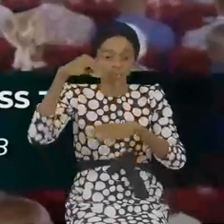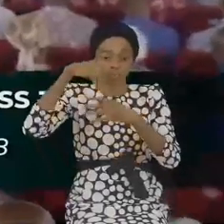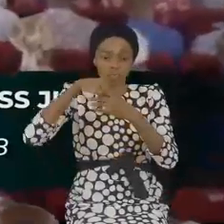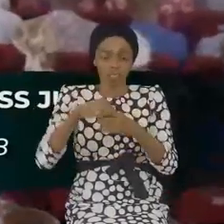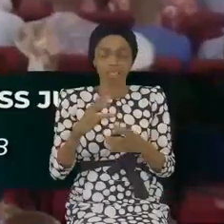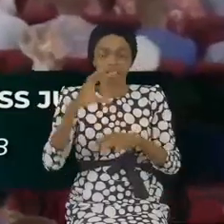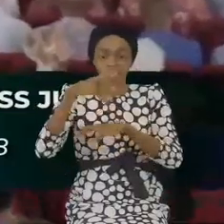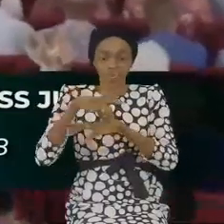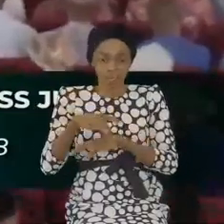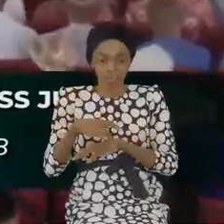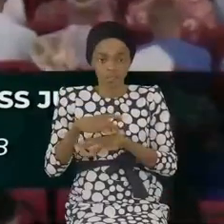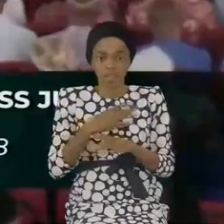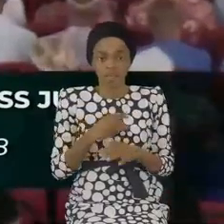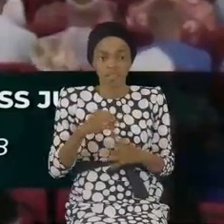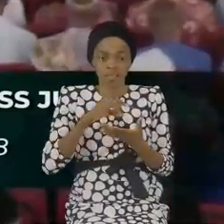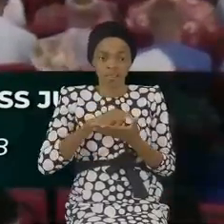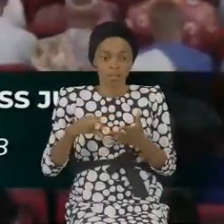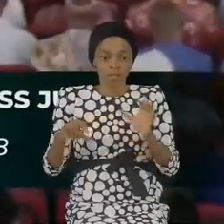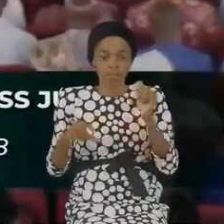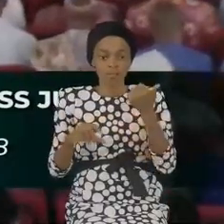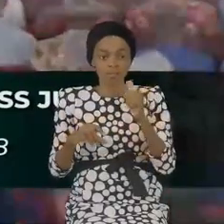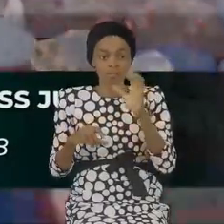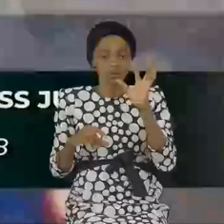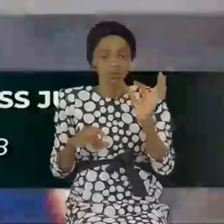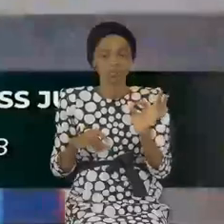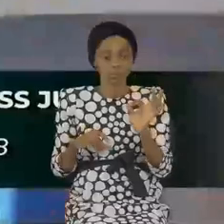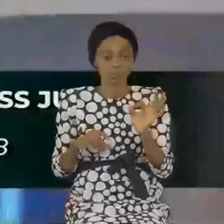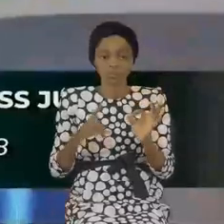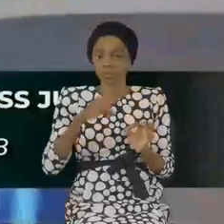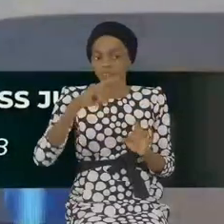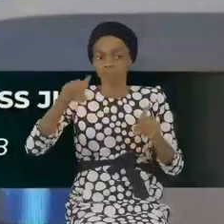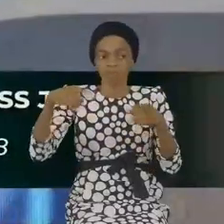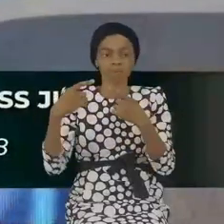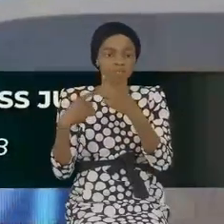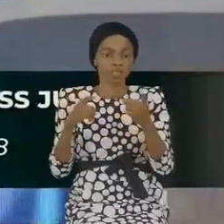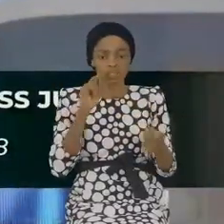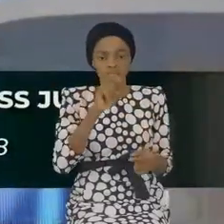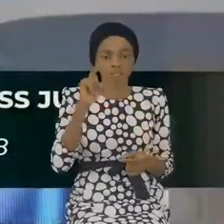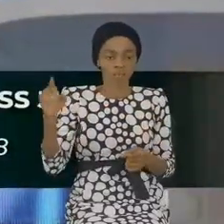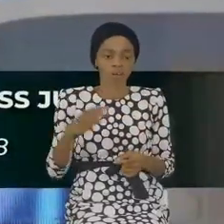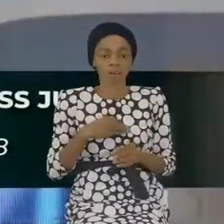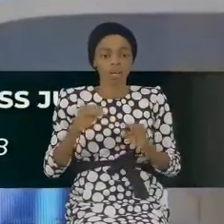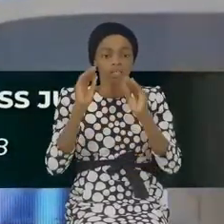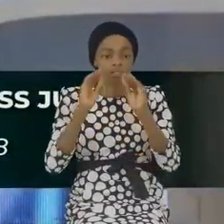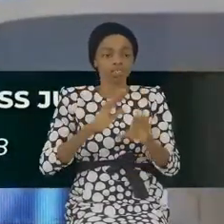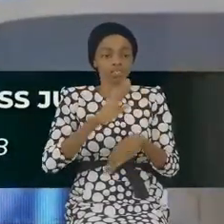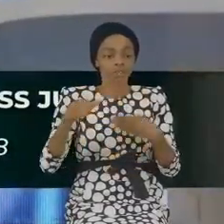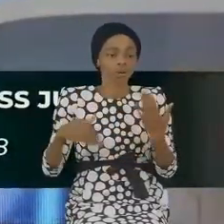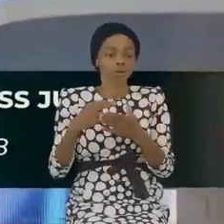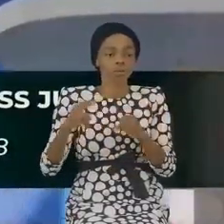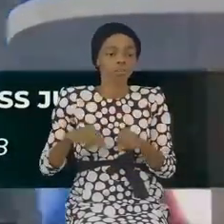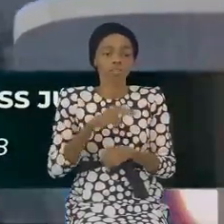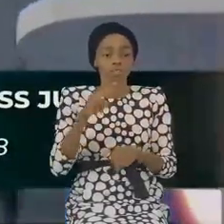Allez, verset 19, aidez, allez, faites de toutes les nations des disciples